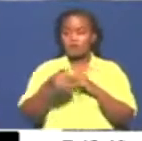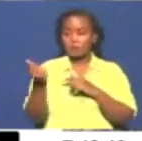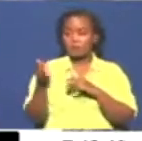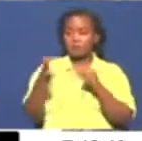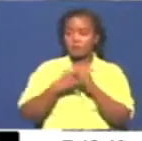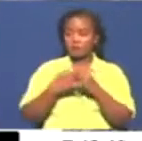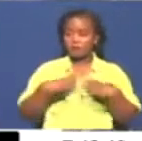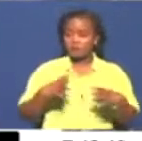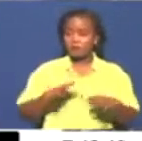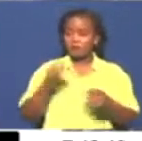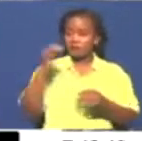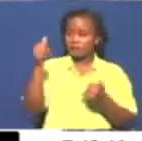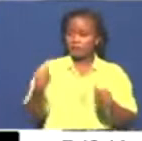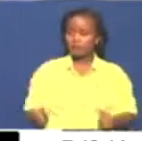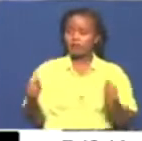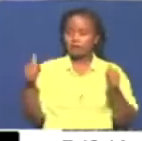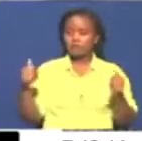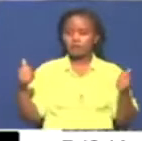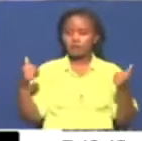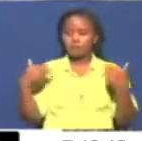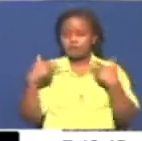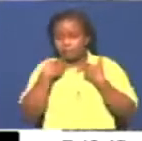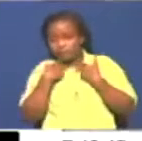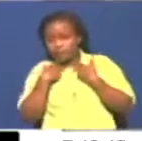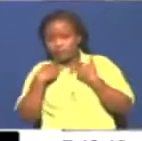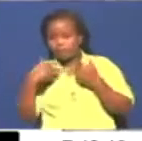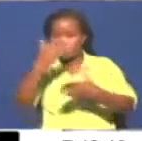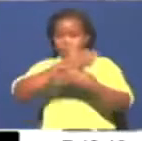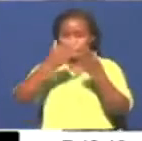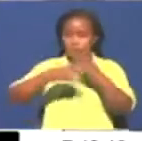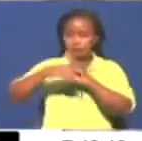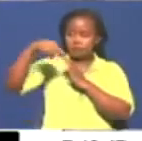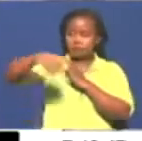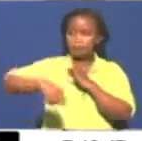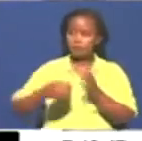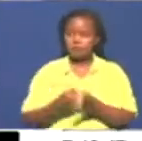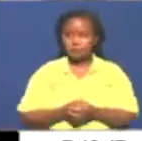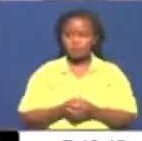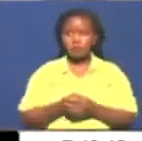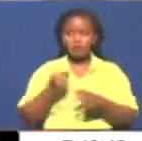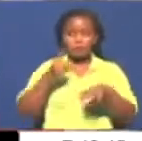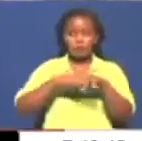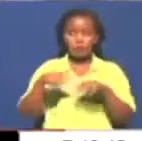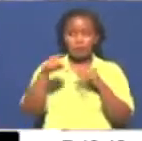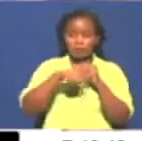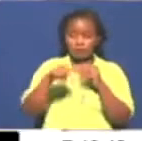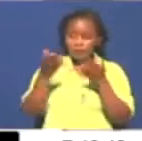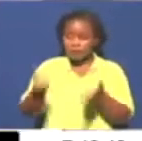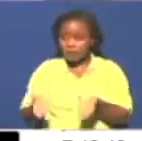kuwa bado wamekwama kwenye vifusi vya jengo hilo. So tuko hapa ndani ndio hiyo ghorofa